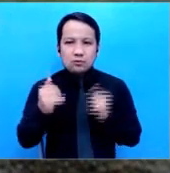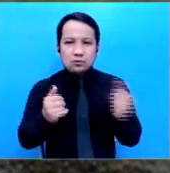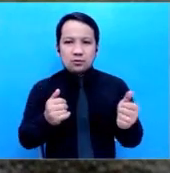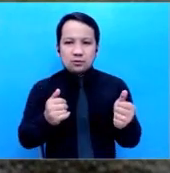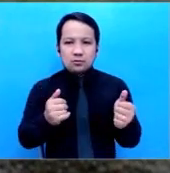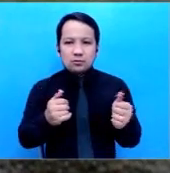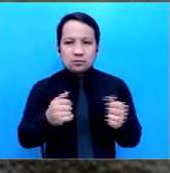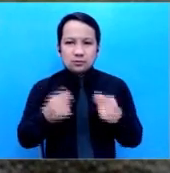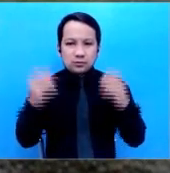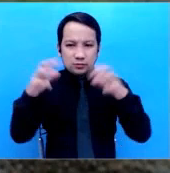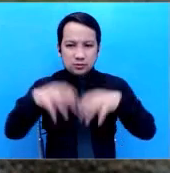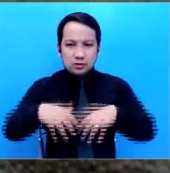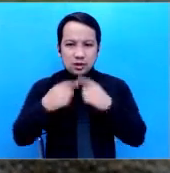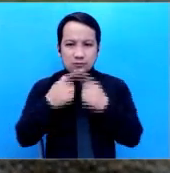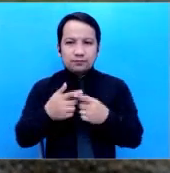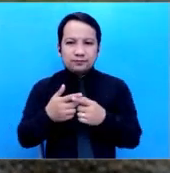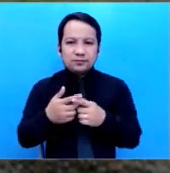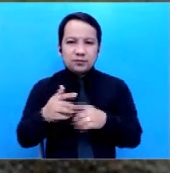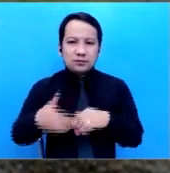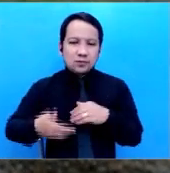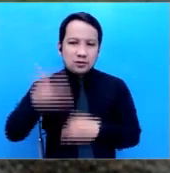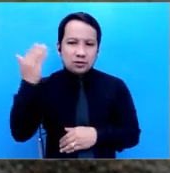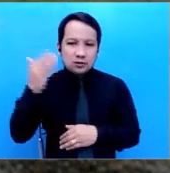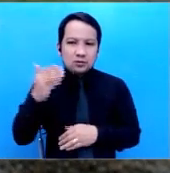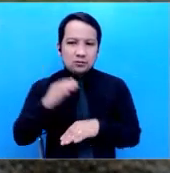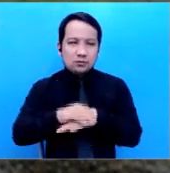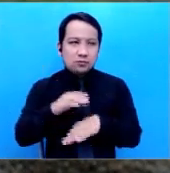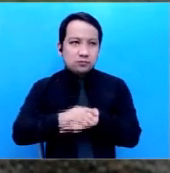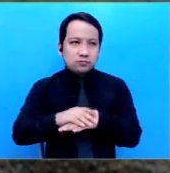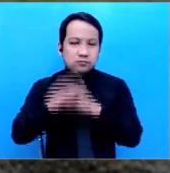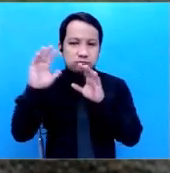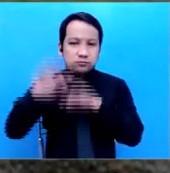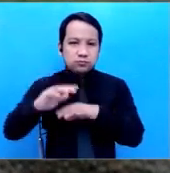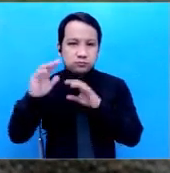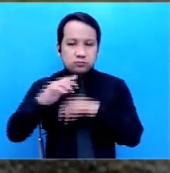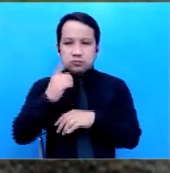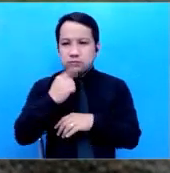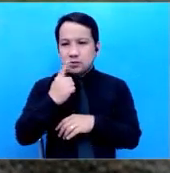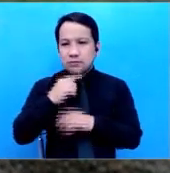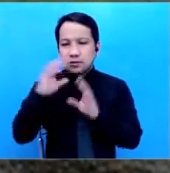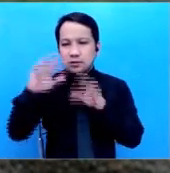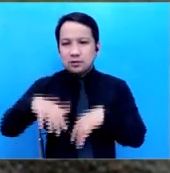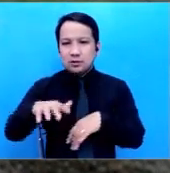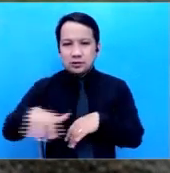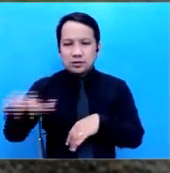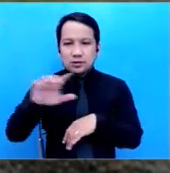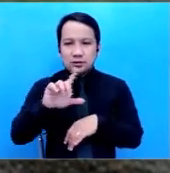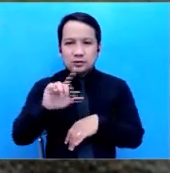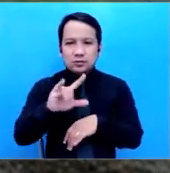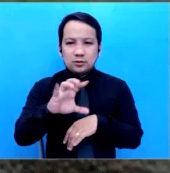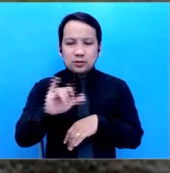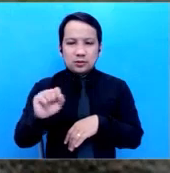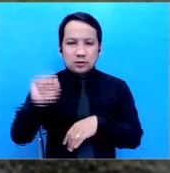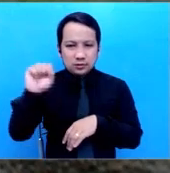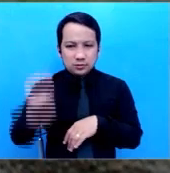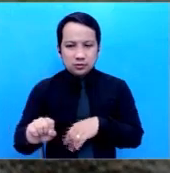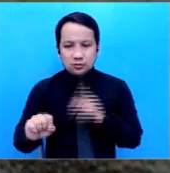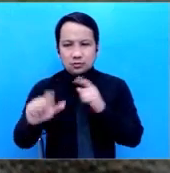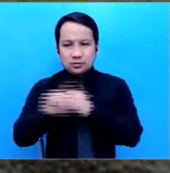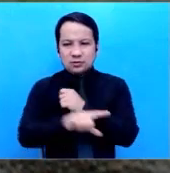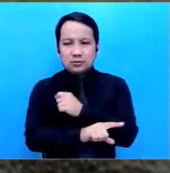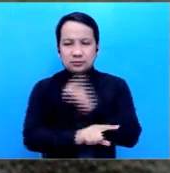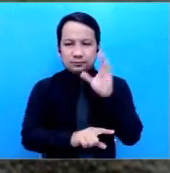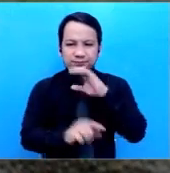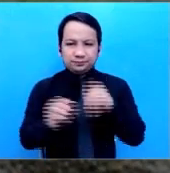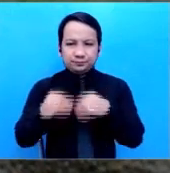pagsusungit pa rin ng panahon. Nakataas pa rin yung red rainfall warning dito sa Leyte at Southern Leyte. Kaya